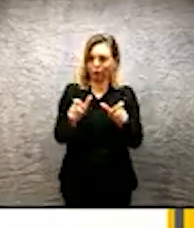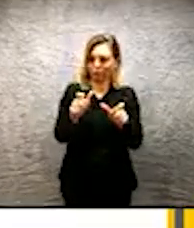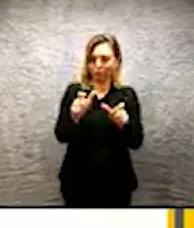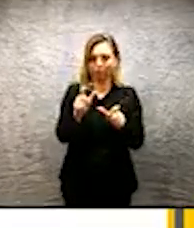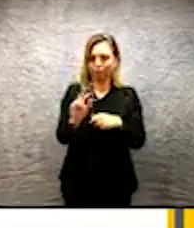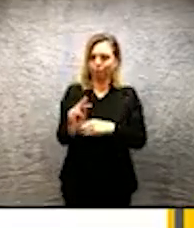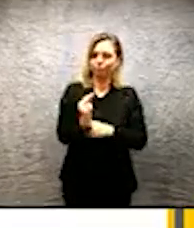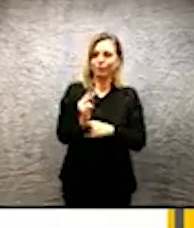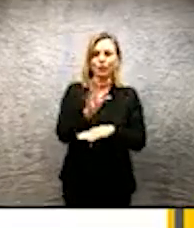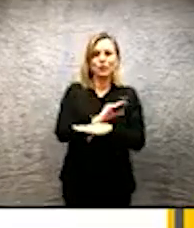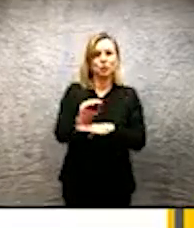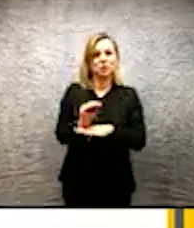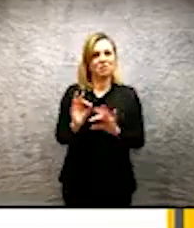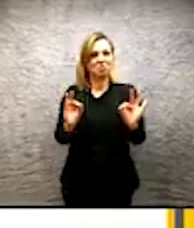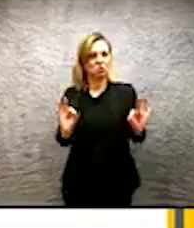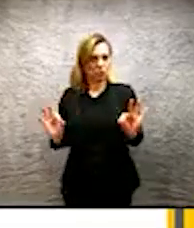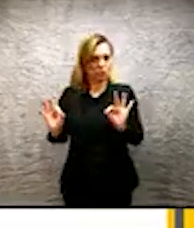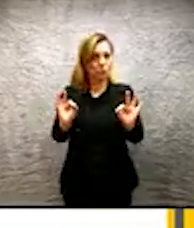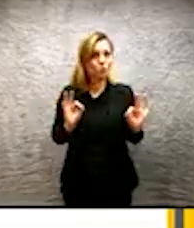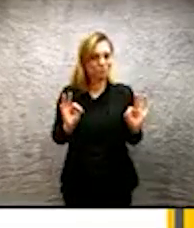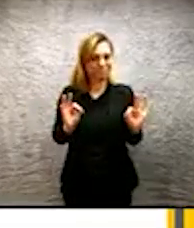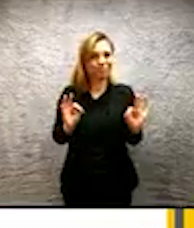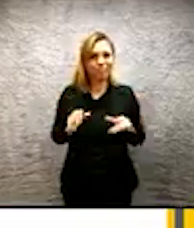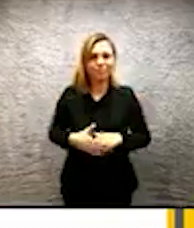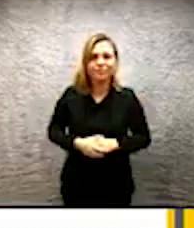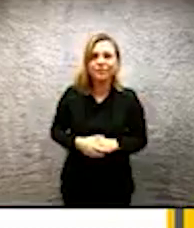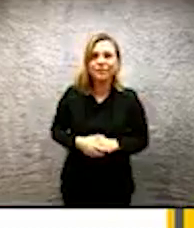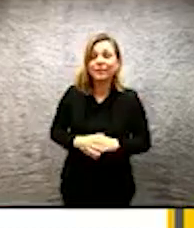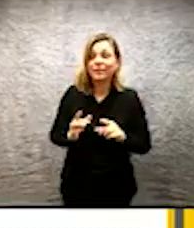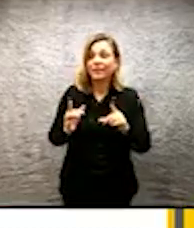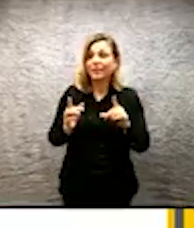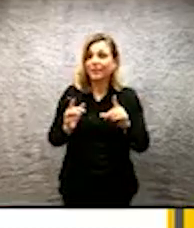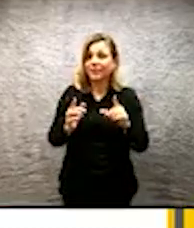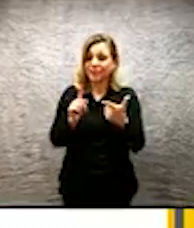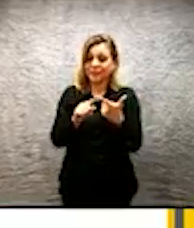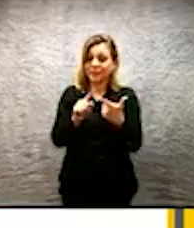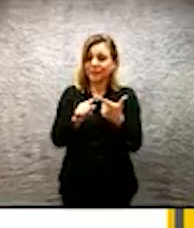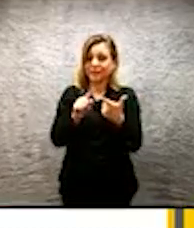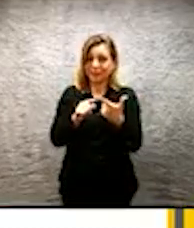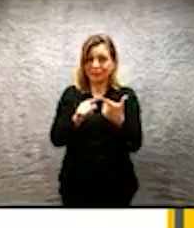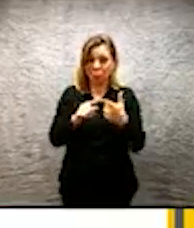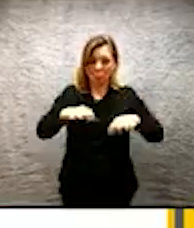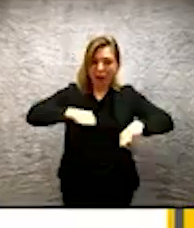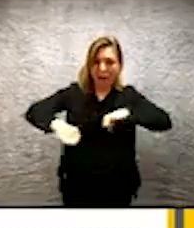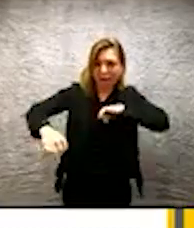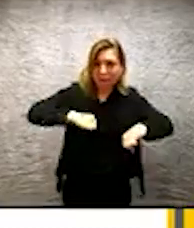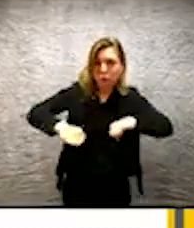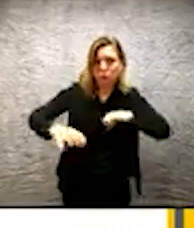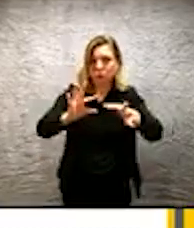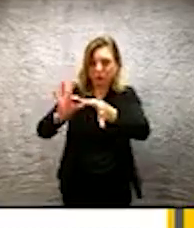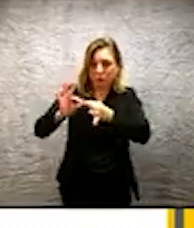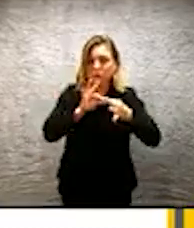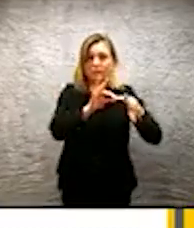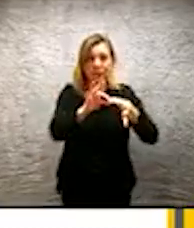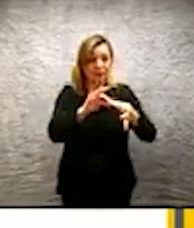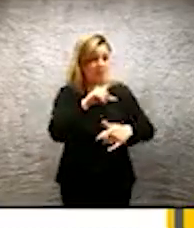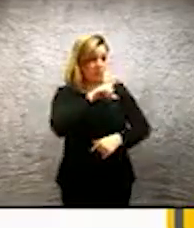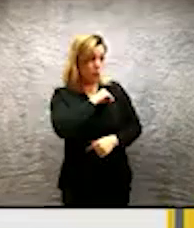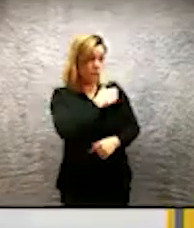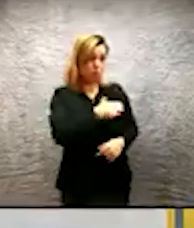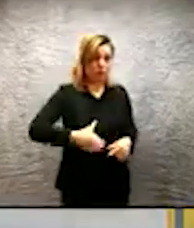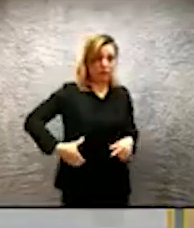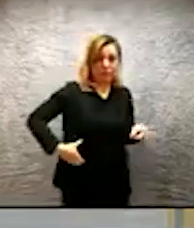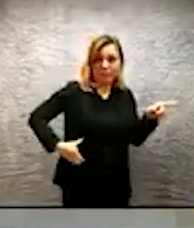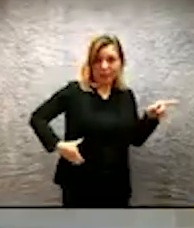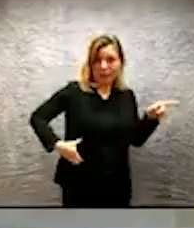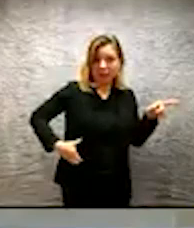et puis finalement de permettre une coordination d'action de nos forces de police municipale